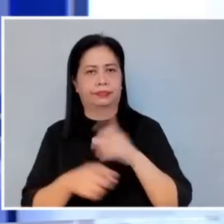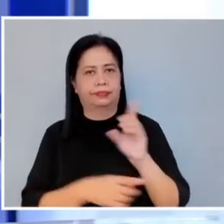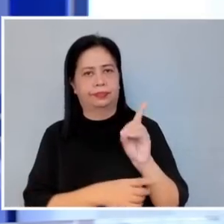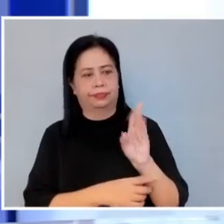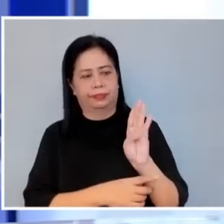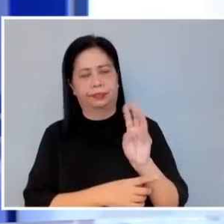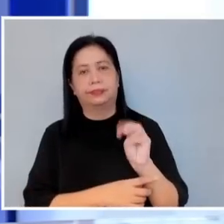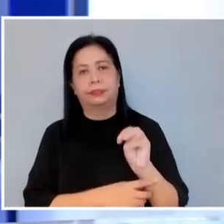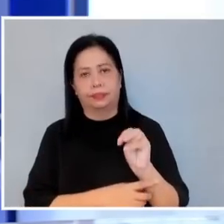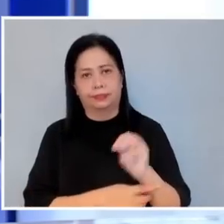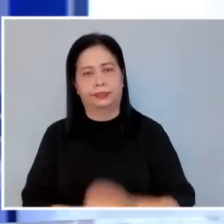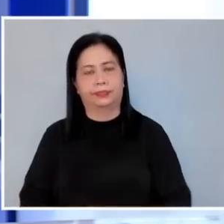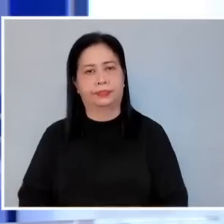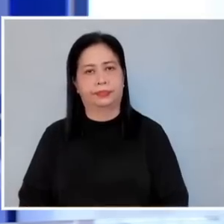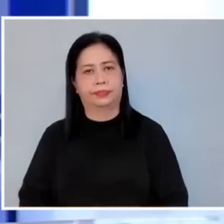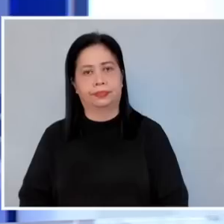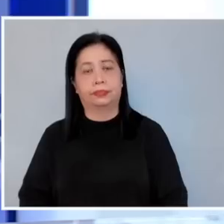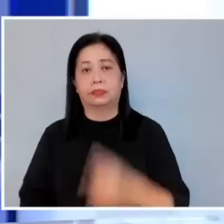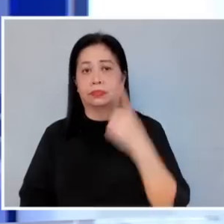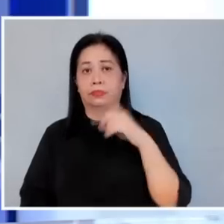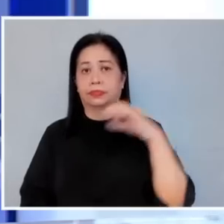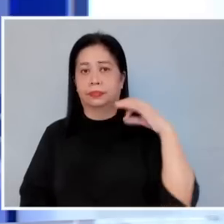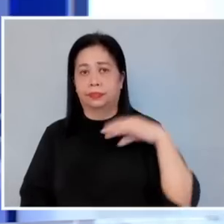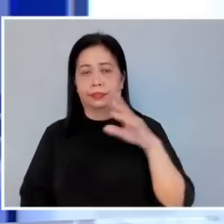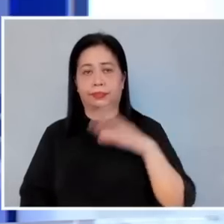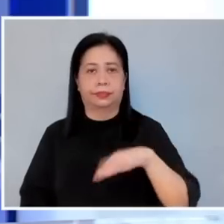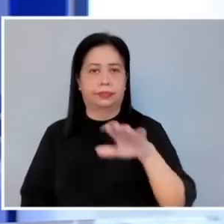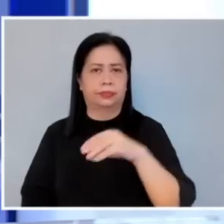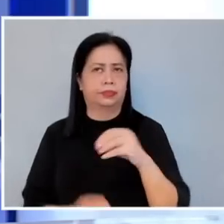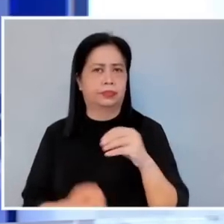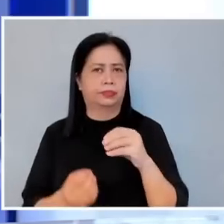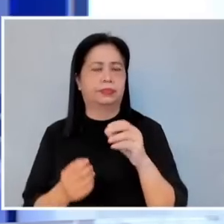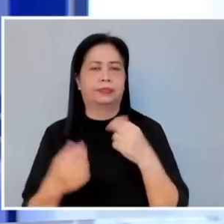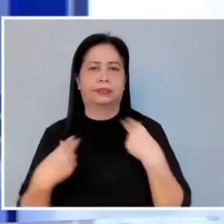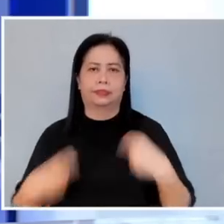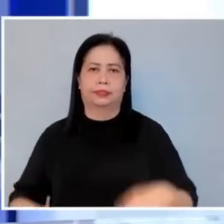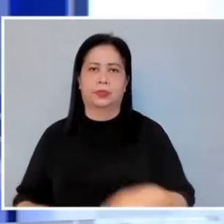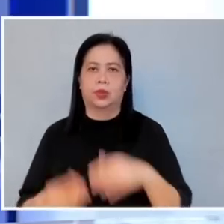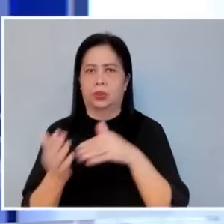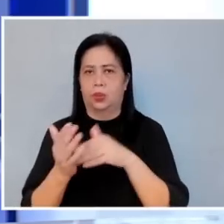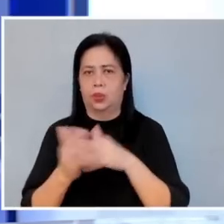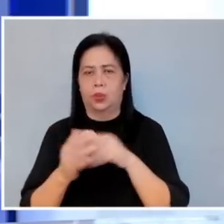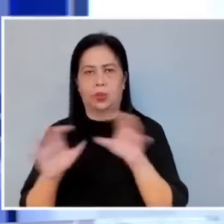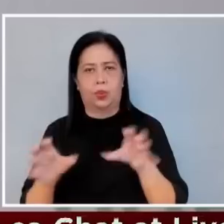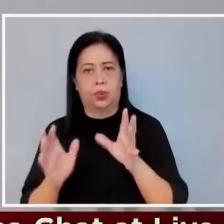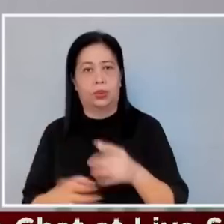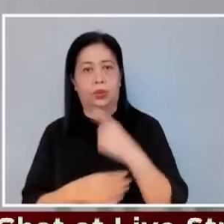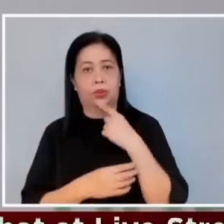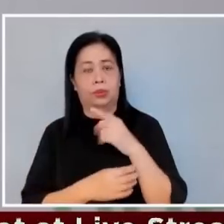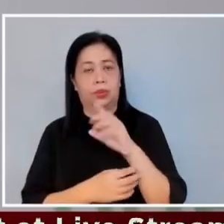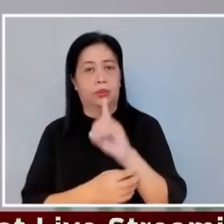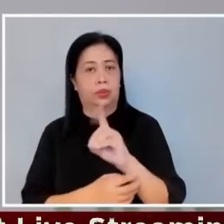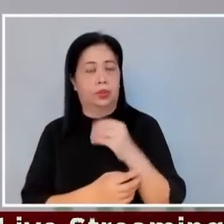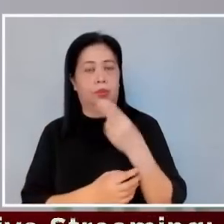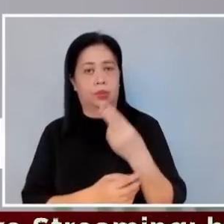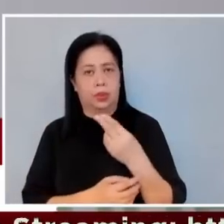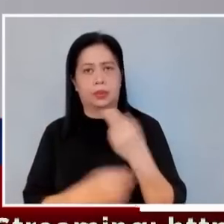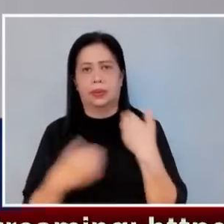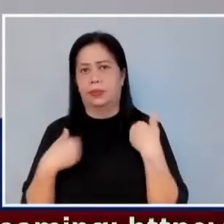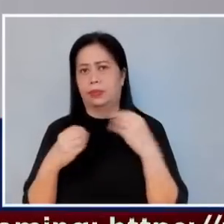of Budget and Management para sa benepisyo ng mga healthcare workers. Ayon sa DOH, may